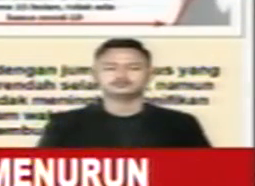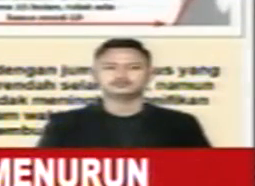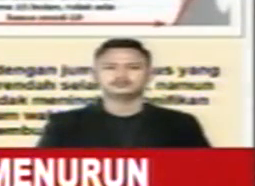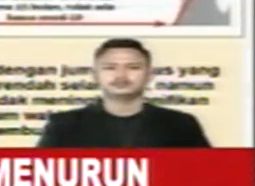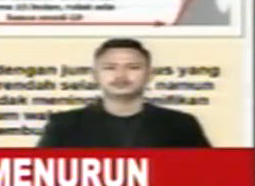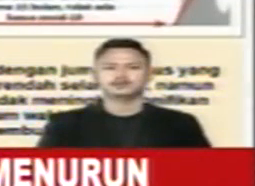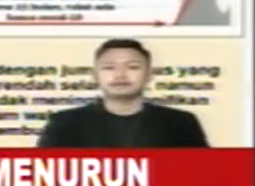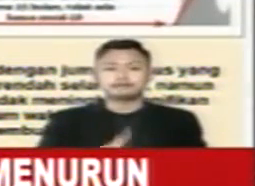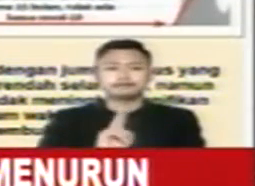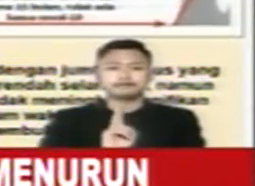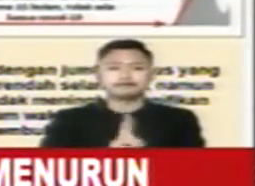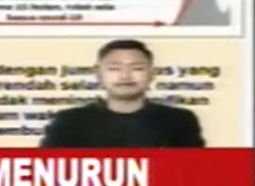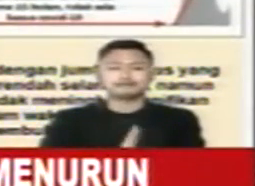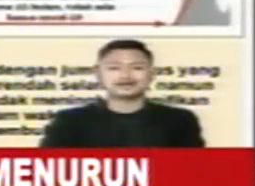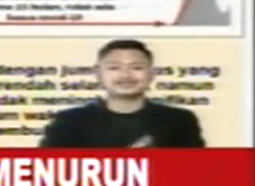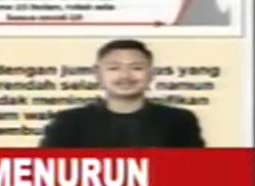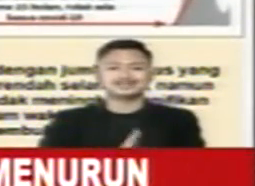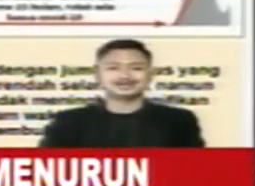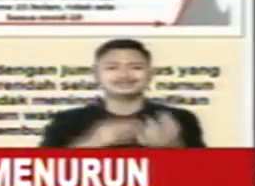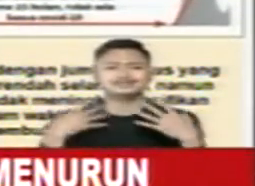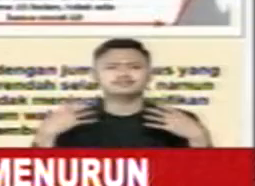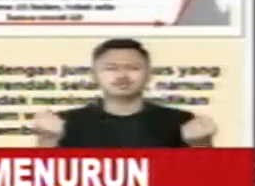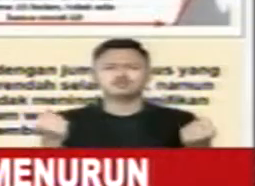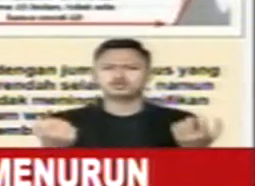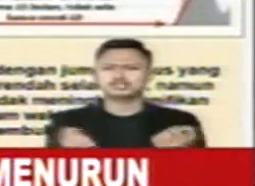Kesembuhan pun sudah berada di angka